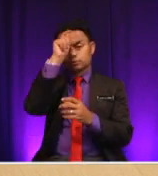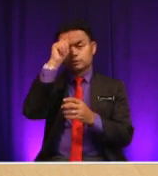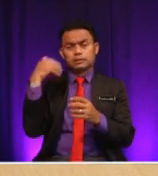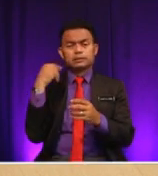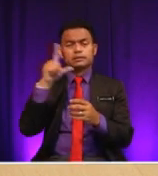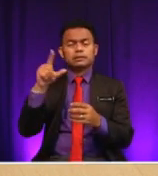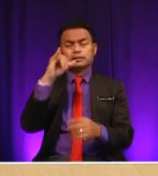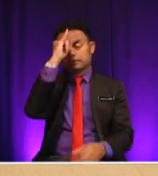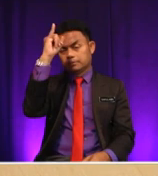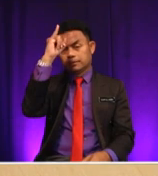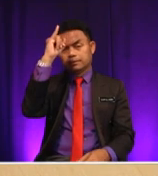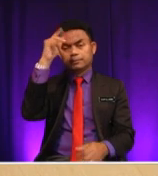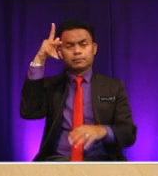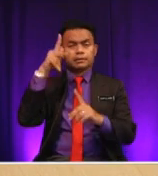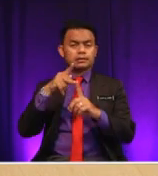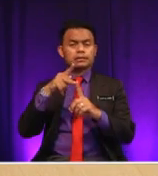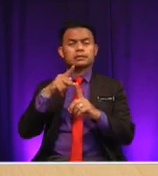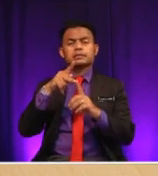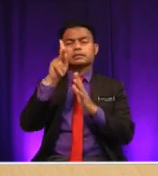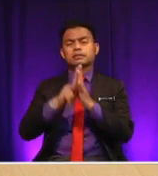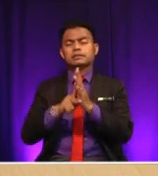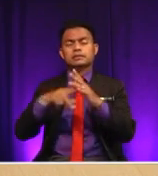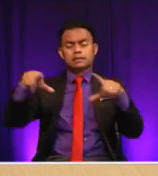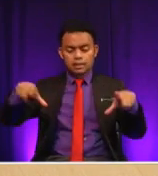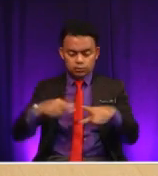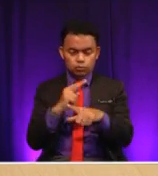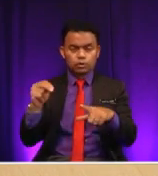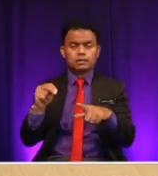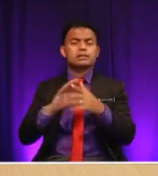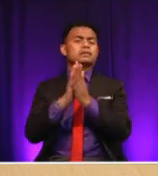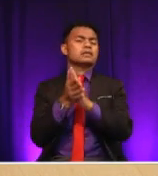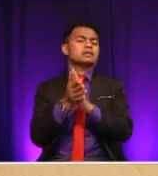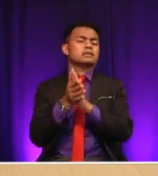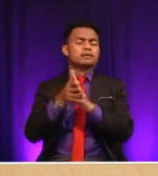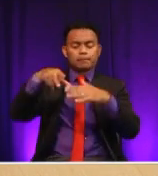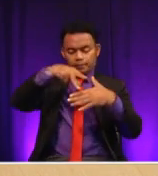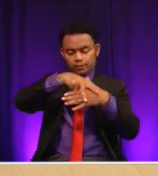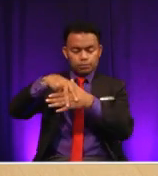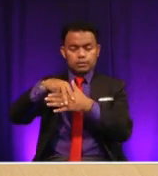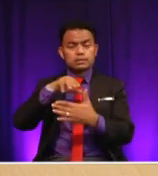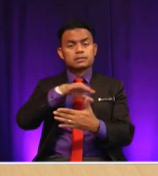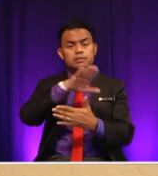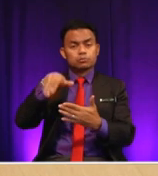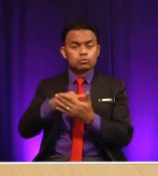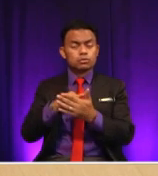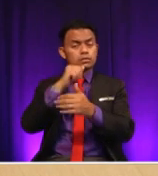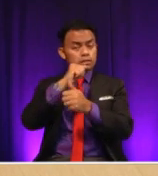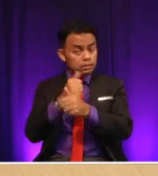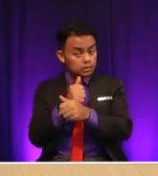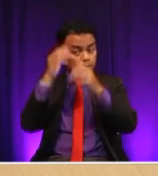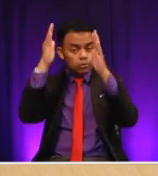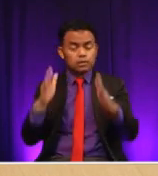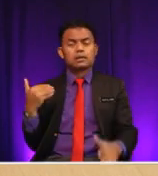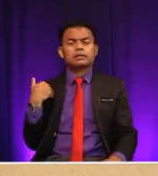jadi pedoman Apa maksudnya di mana setiap orang perlu mempunyai pegangan dalam kehidupan sendiri